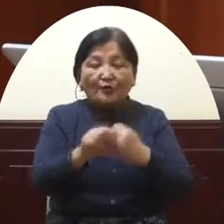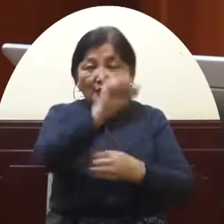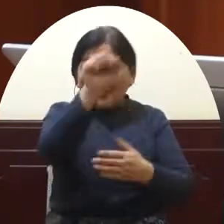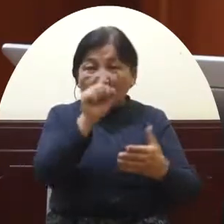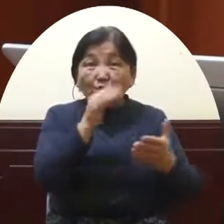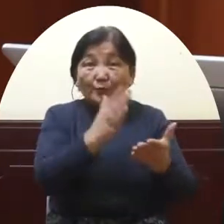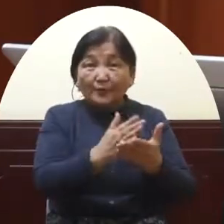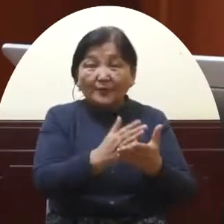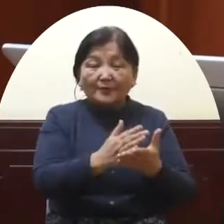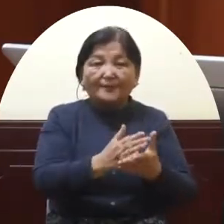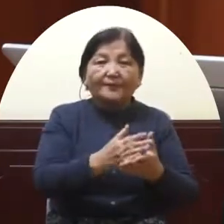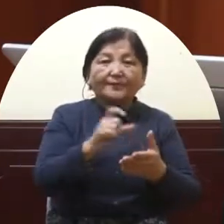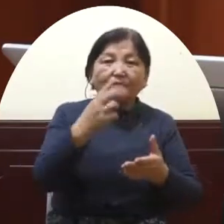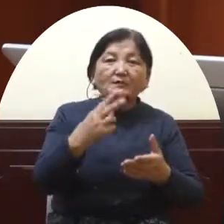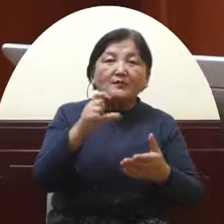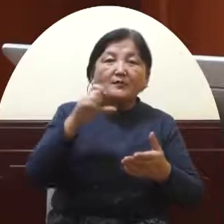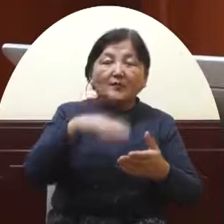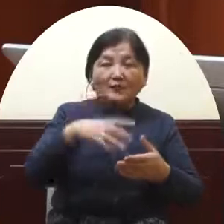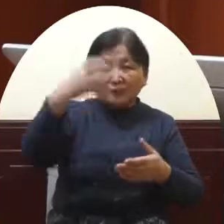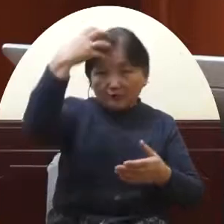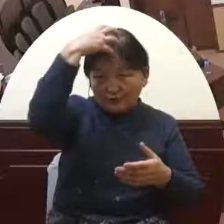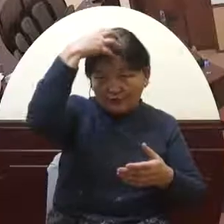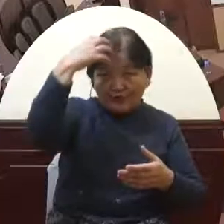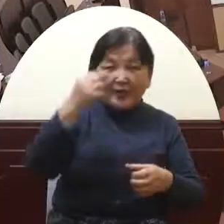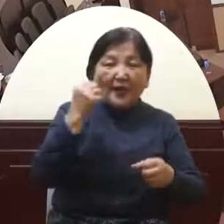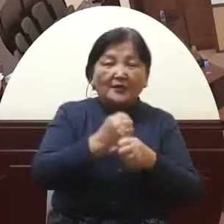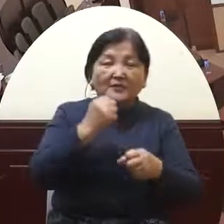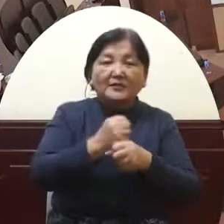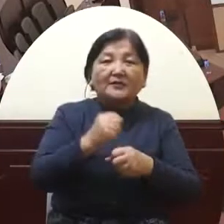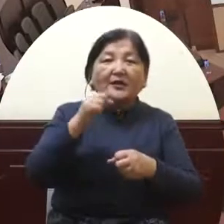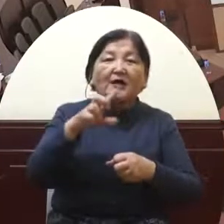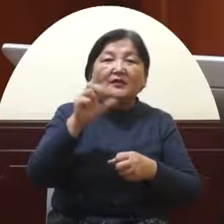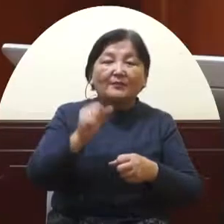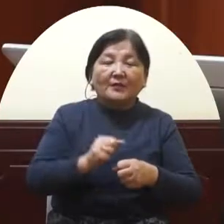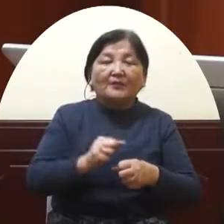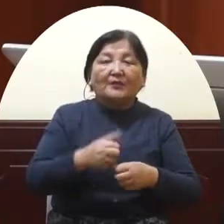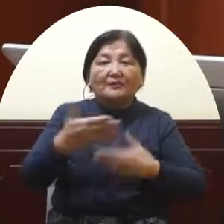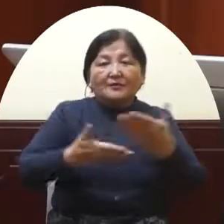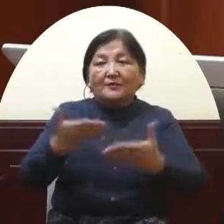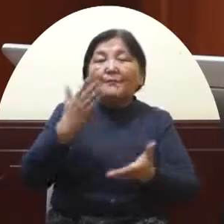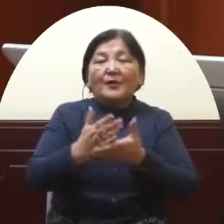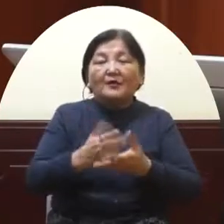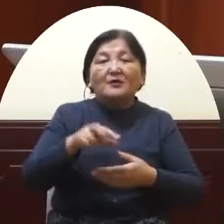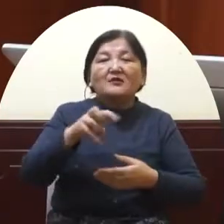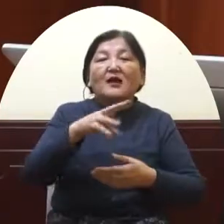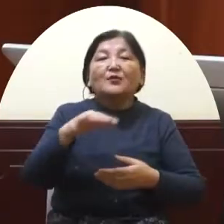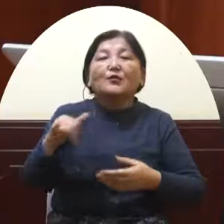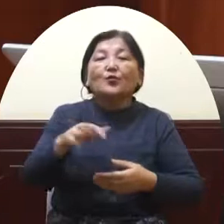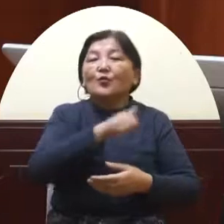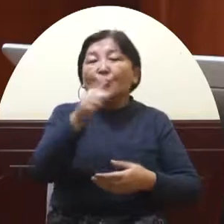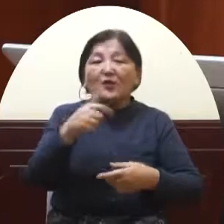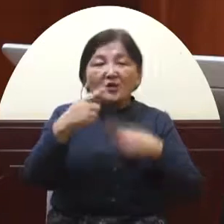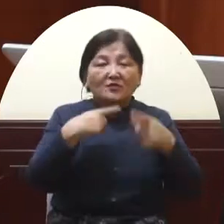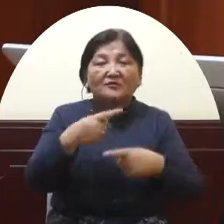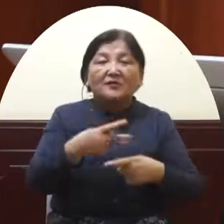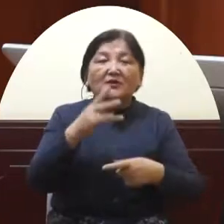Тэгээд эцэст нь одоо улс төрийн намууд төрийн албыг зардаг болсон. Одоо бид нар бүгдөө л амтай болгоно л баг ярьж штэ тий. Намууд итгэхээ